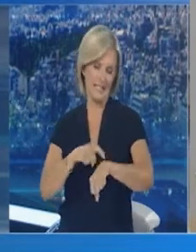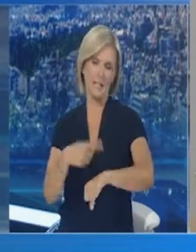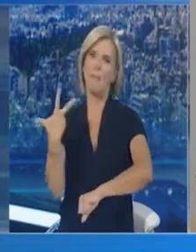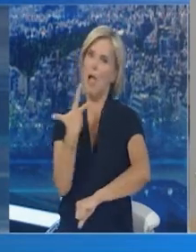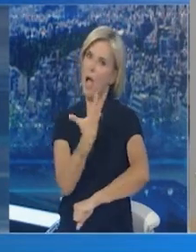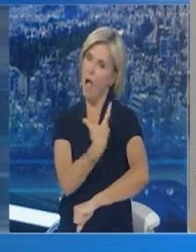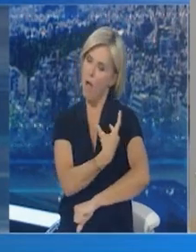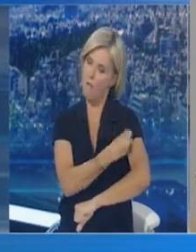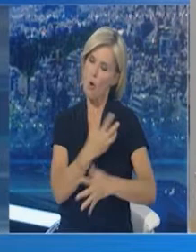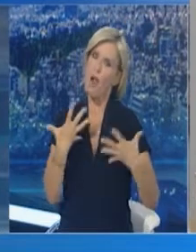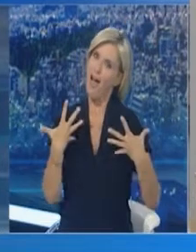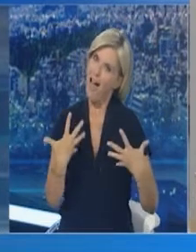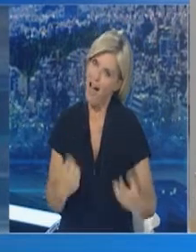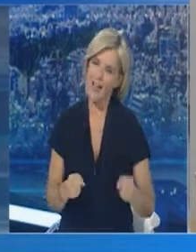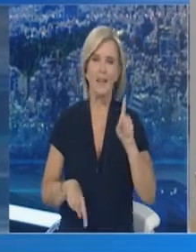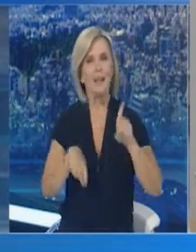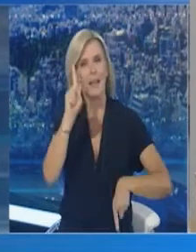οι αντιδράσεις είναι πιο κοντά